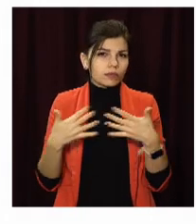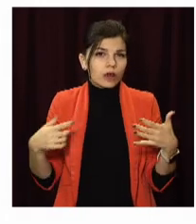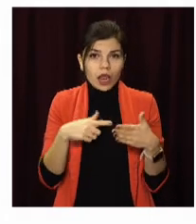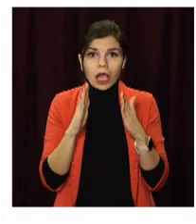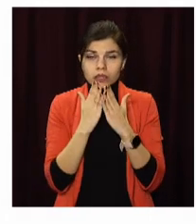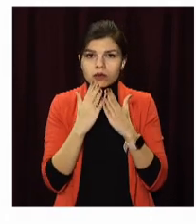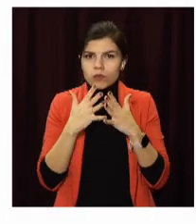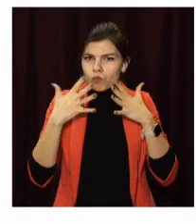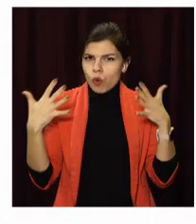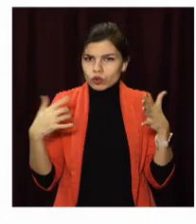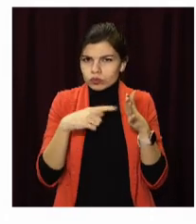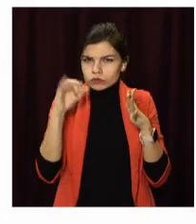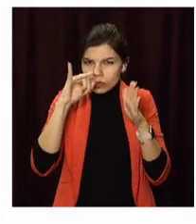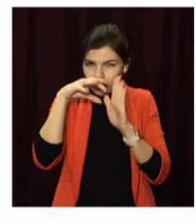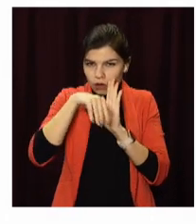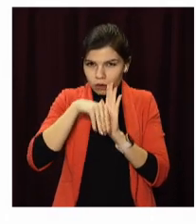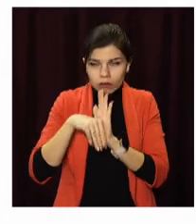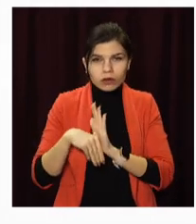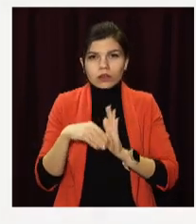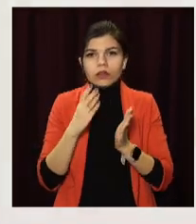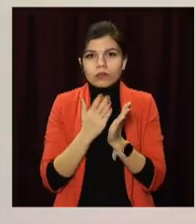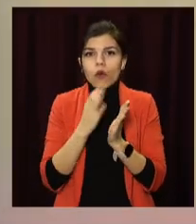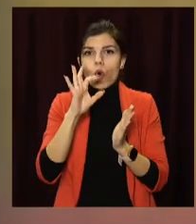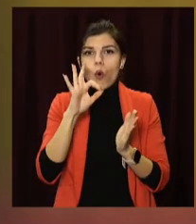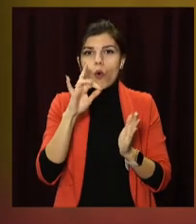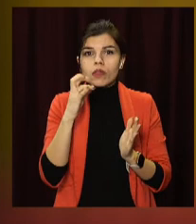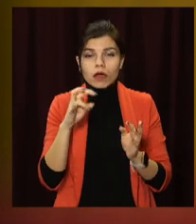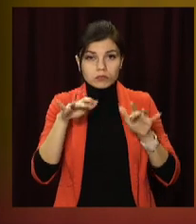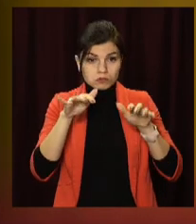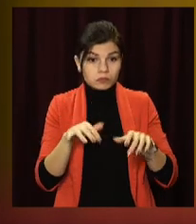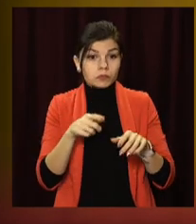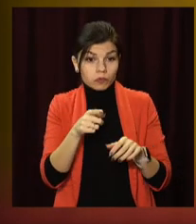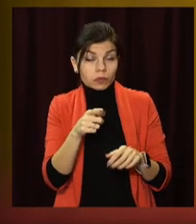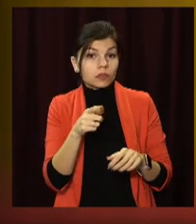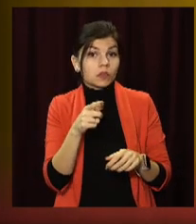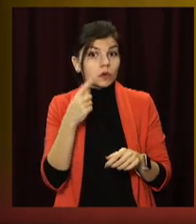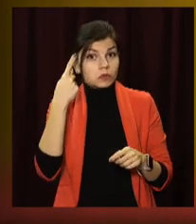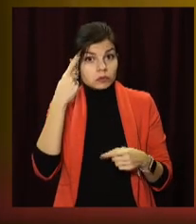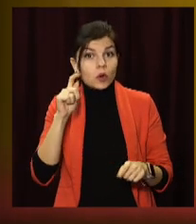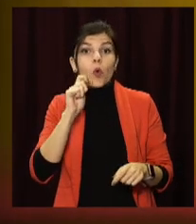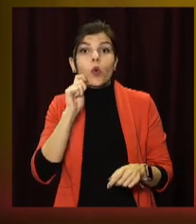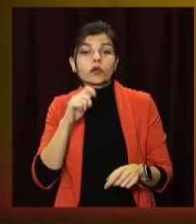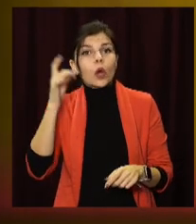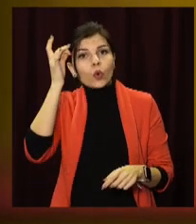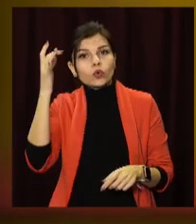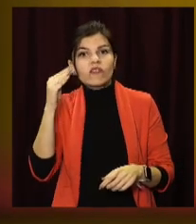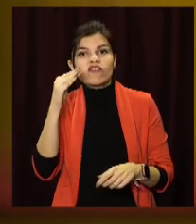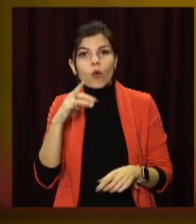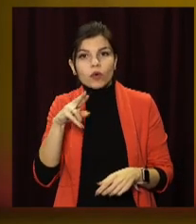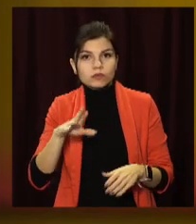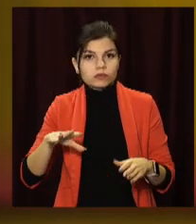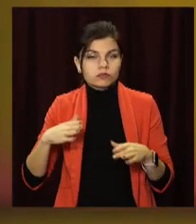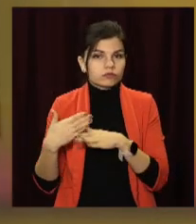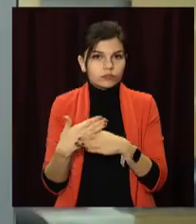частина масштабного проєкту, до якого входять ще інтерактивна онлайн-платформа. Книга була видана за підтримки Українського культурного фонду.